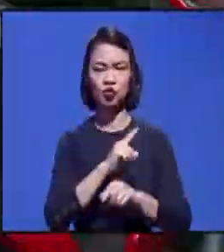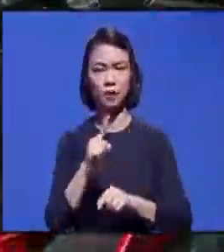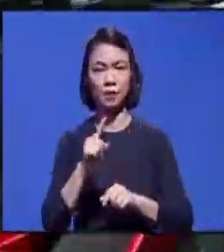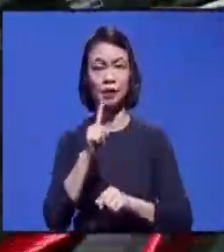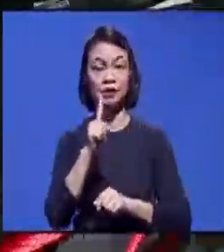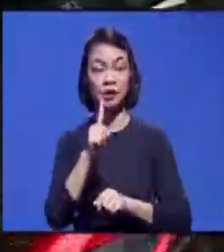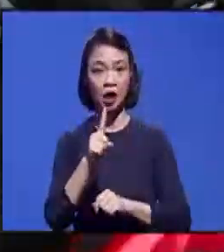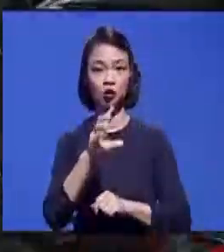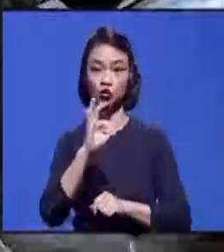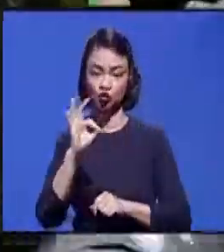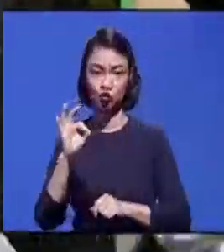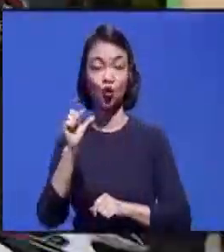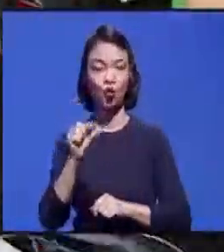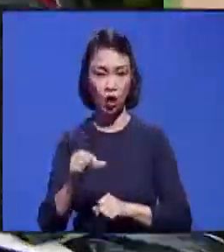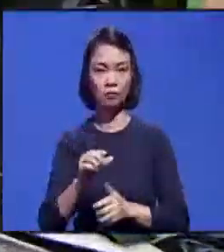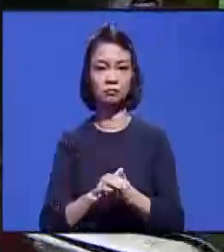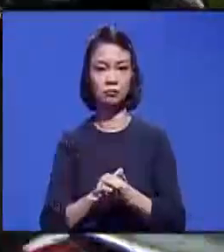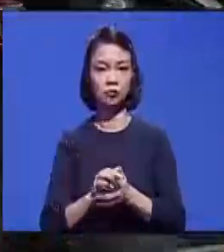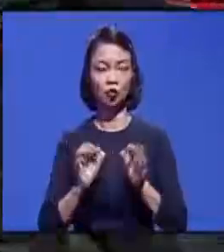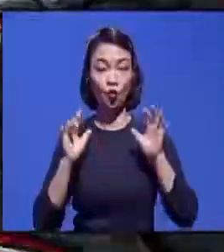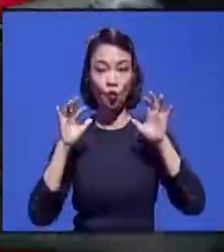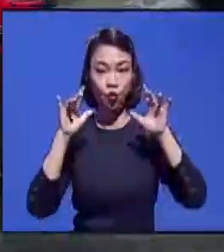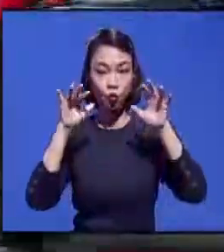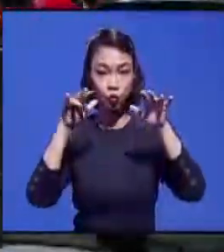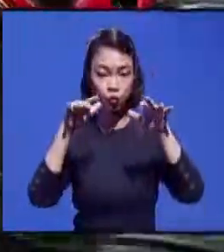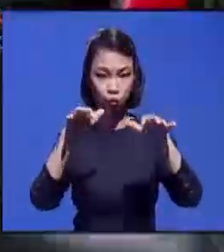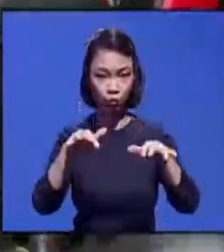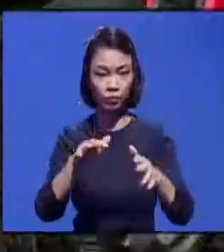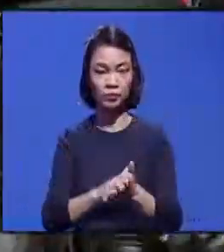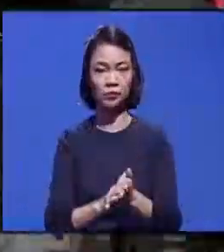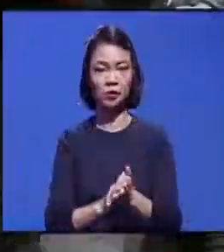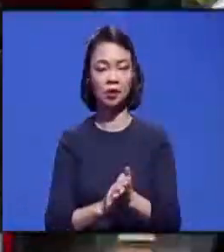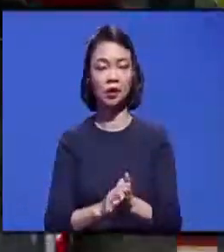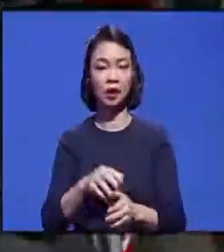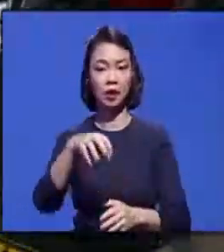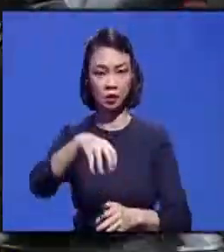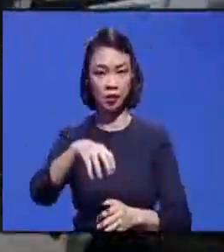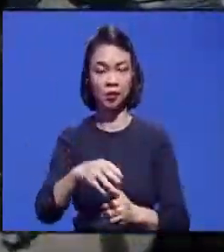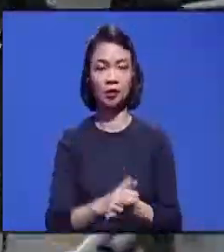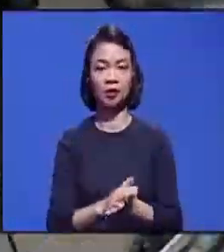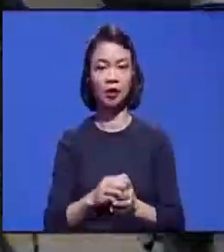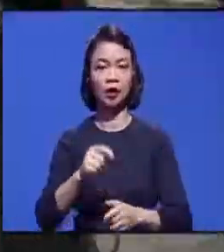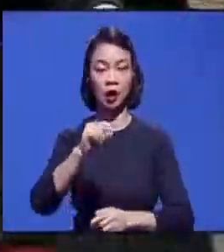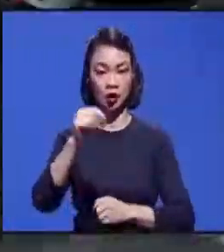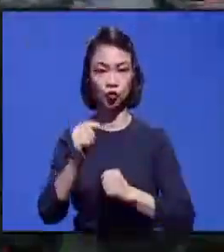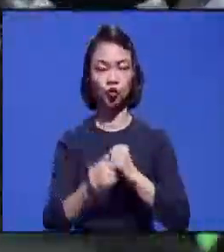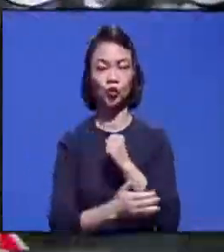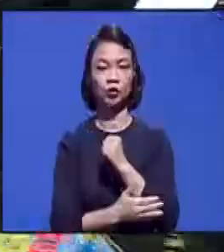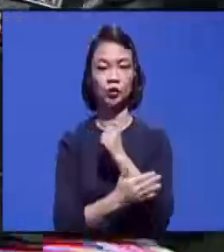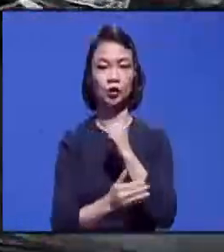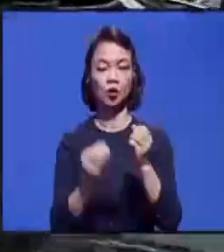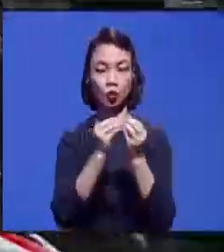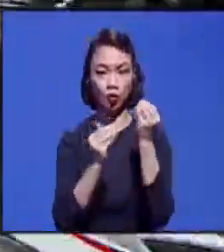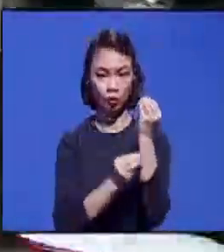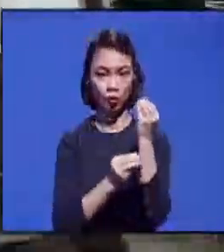begitu, namun hanya saja massa yang bergerak dari arah kedutaan besar Amerika ini kemudian akhirnya dihalau dan juga